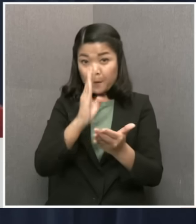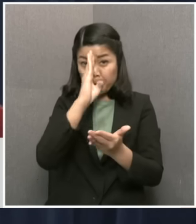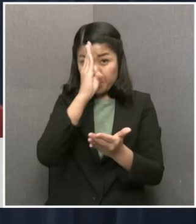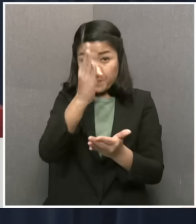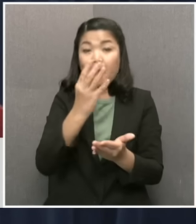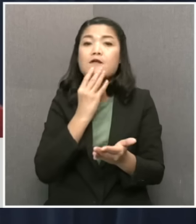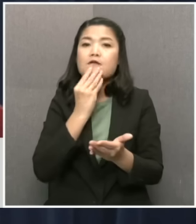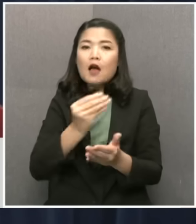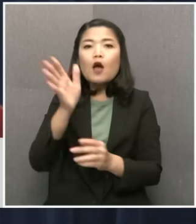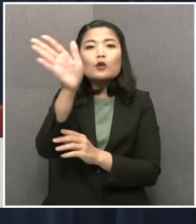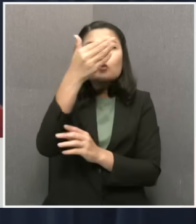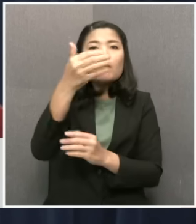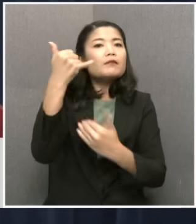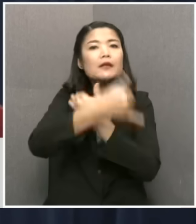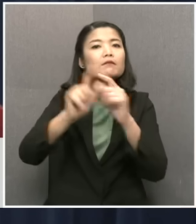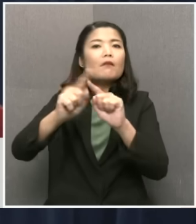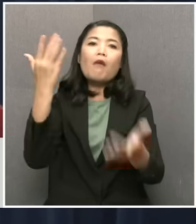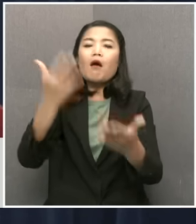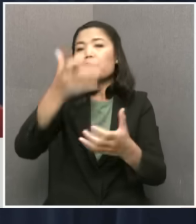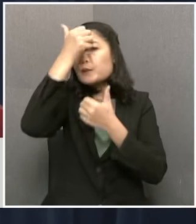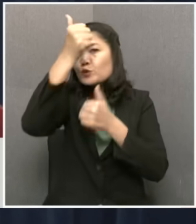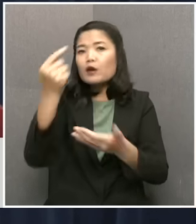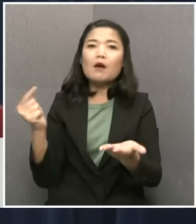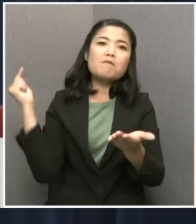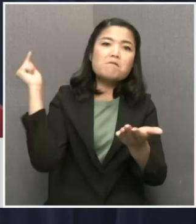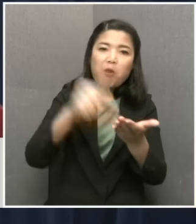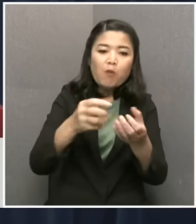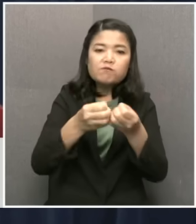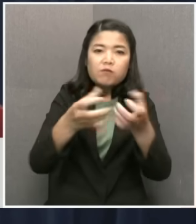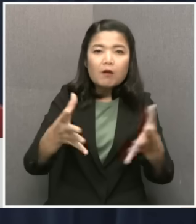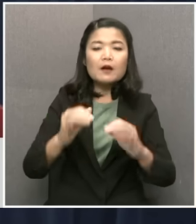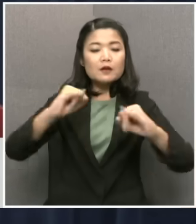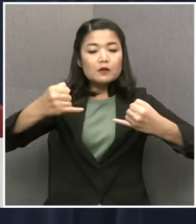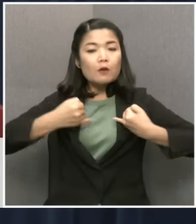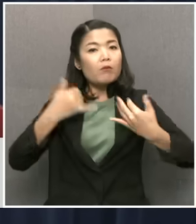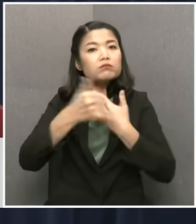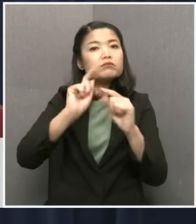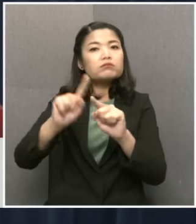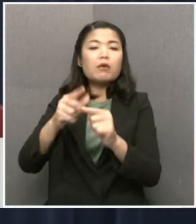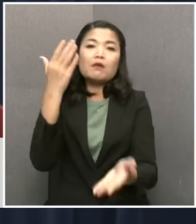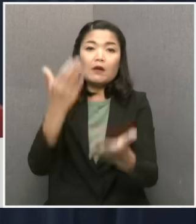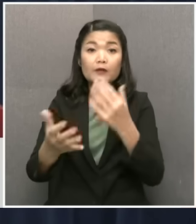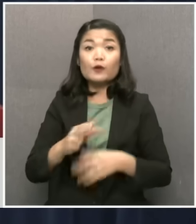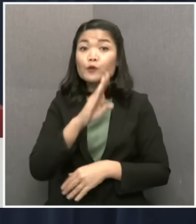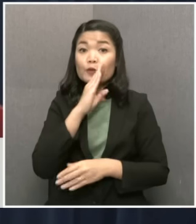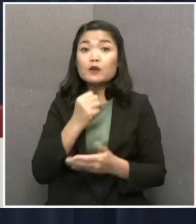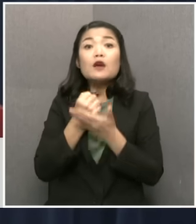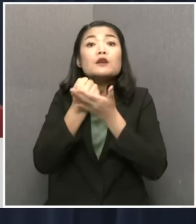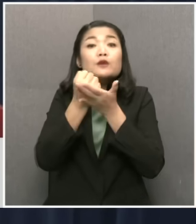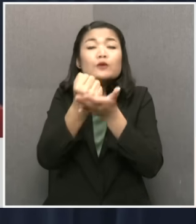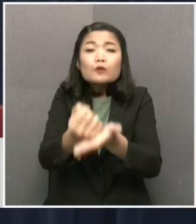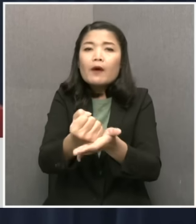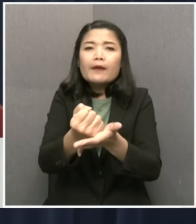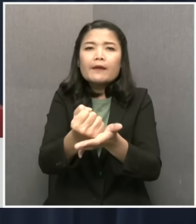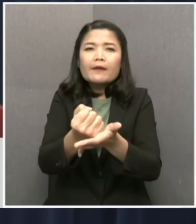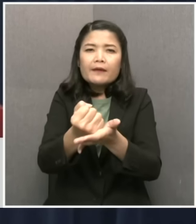งประเทศใดก็ตามหรือการดำเนินการภายใต้เจ้าของสัญชาติใดก็ตามหากความช่วยเหลือด้านมนุษยธรรมไม่ได้รับ